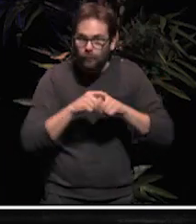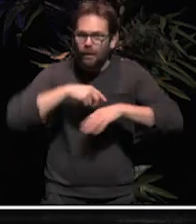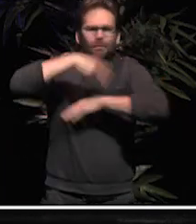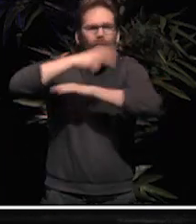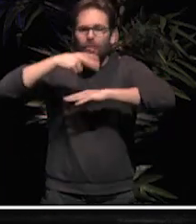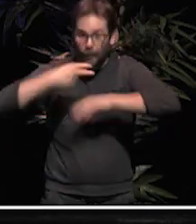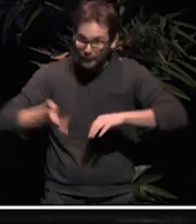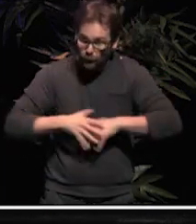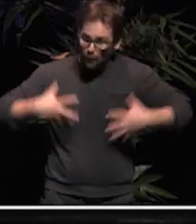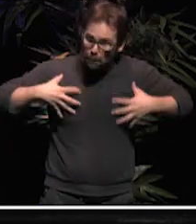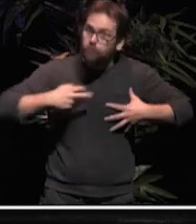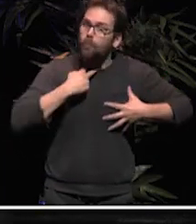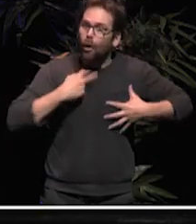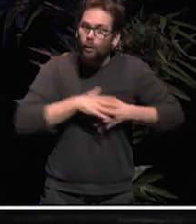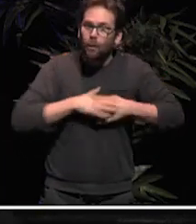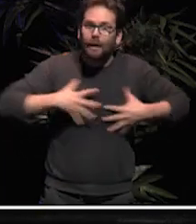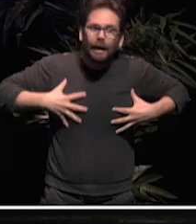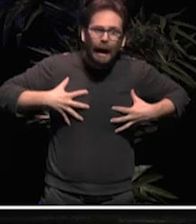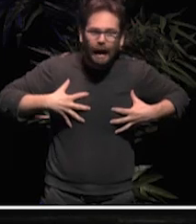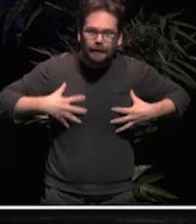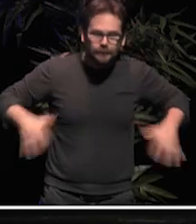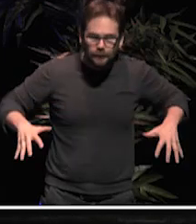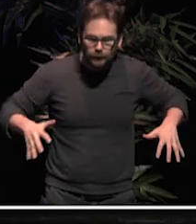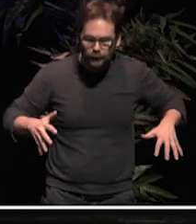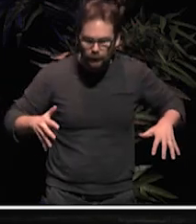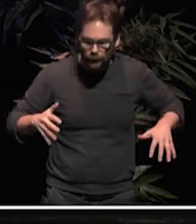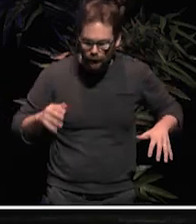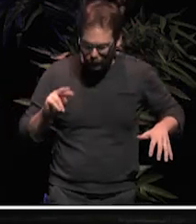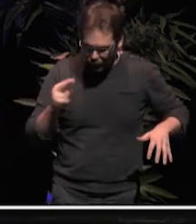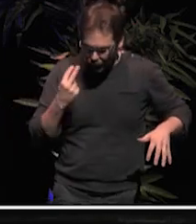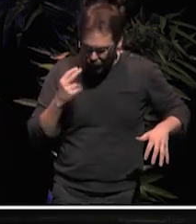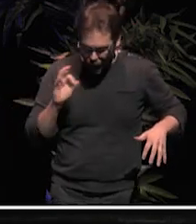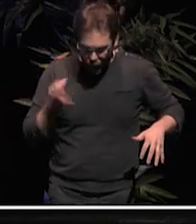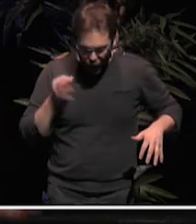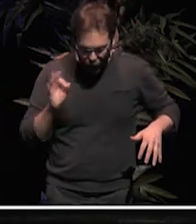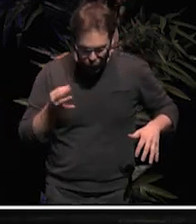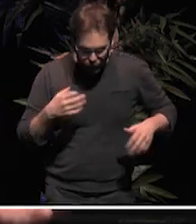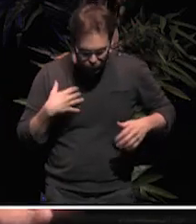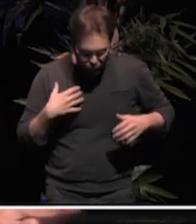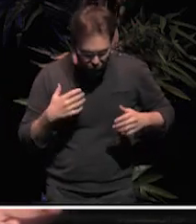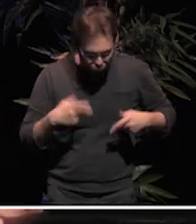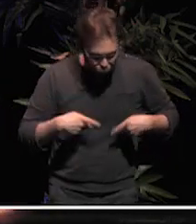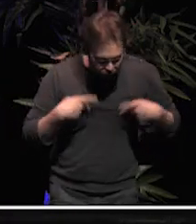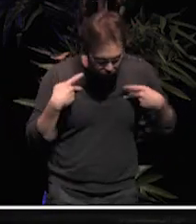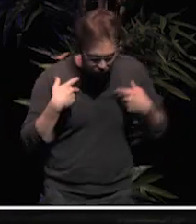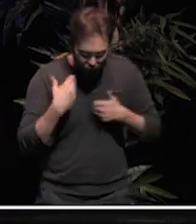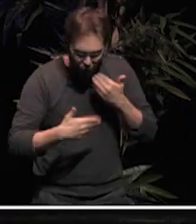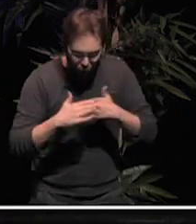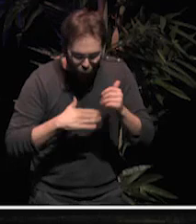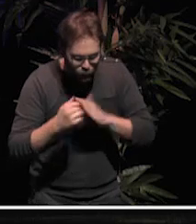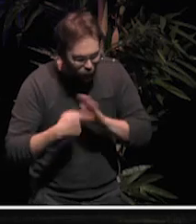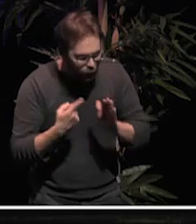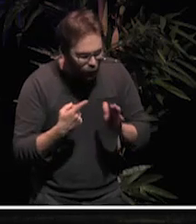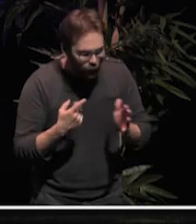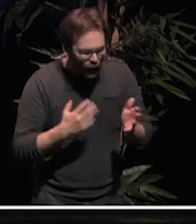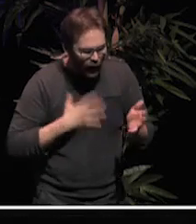complètement paralysé, mes bras étaient sous moi. Donc ça fait vraiment réfléchir ces exemples de survie, de résilience. Qu'est-ce qu'on a fait pour